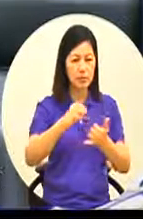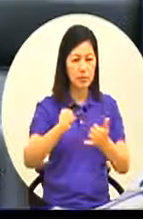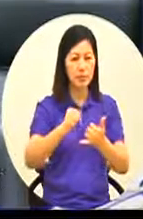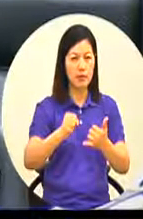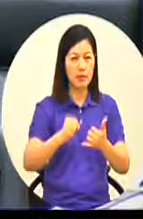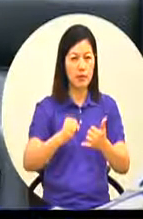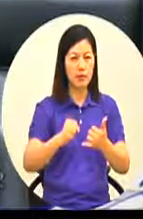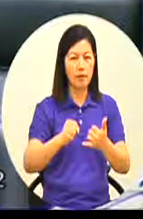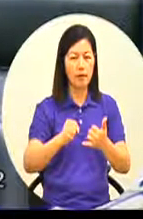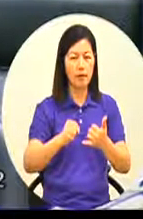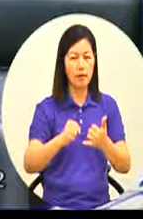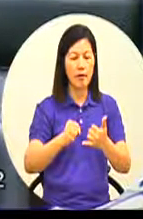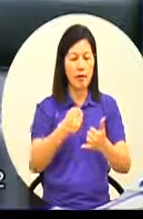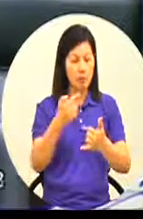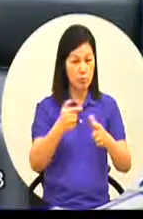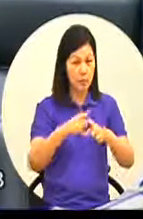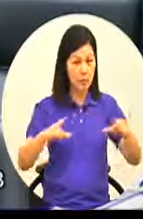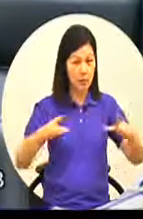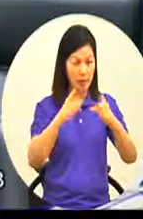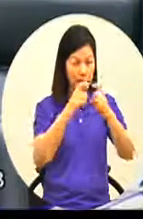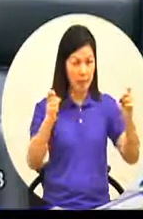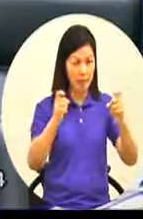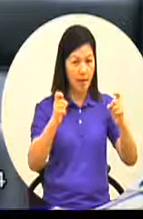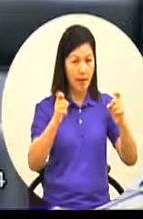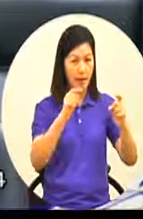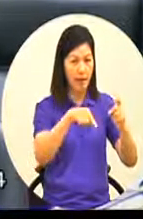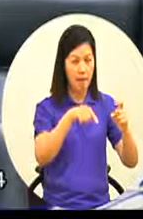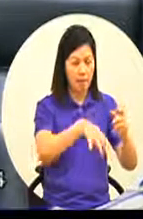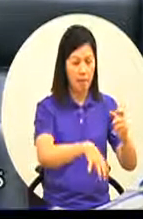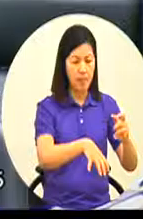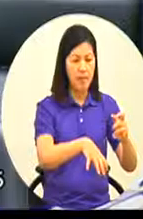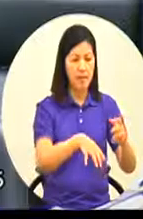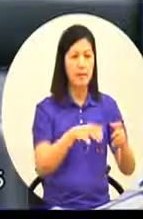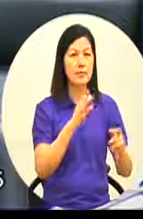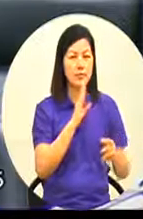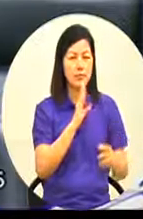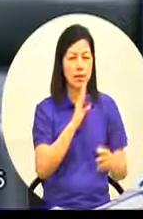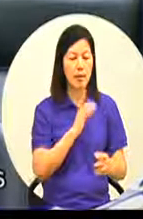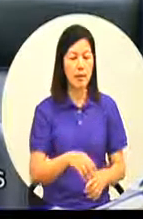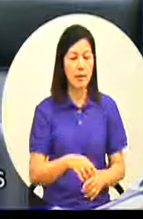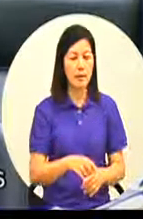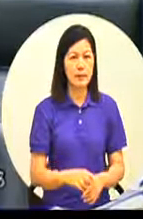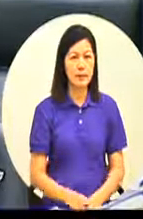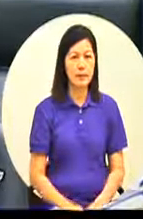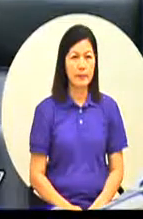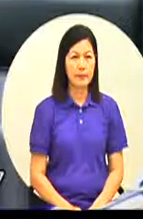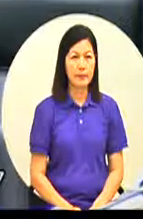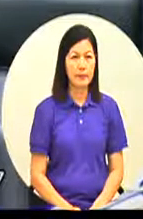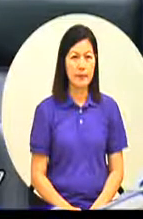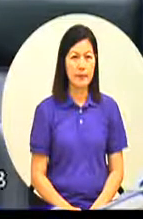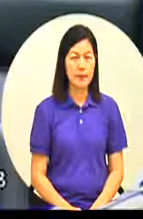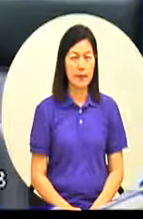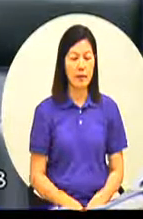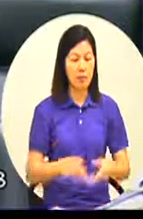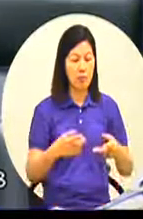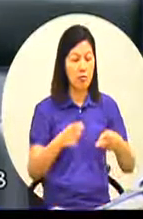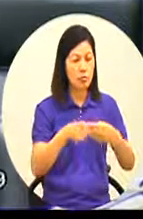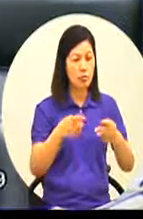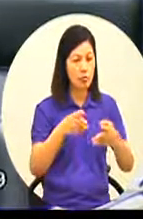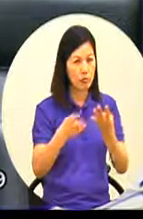的一个庙市最多的一个地方嘛，也是一个非常重工业的一个地方